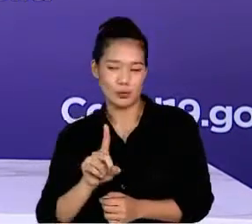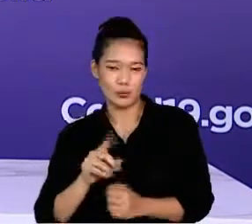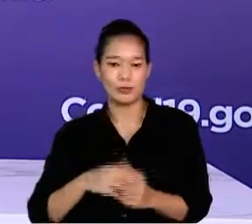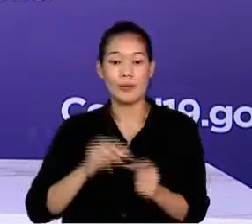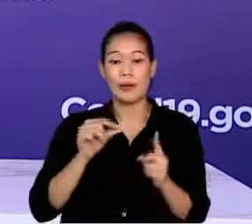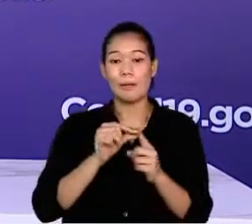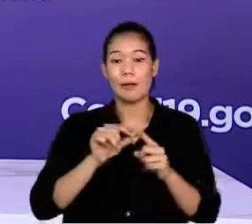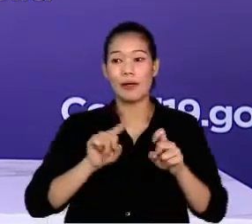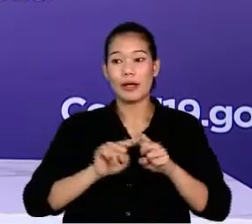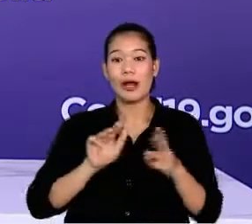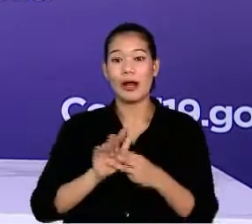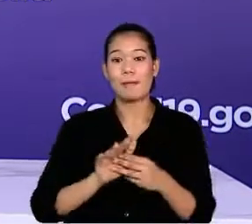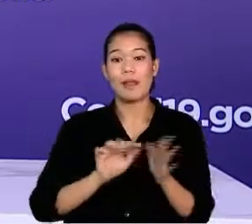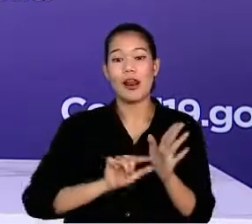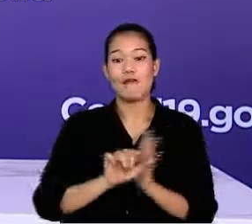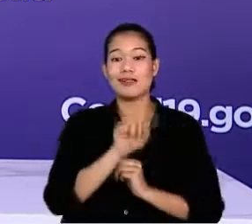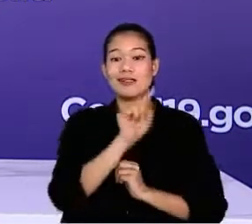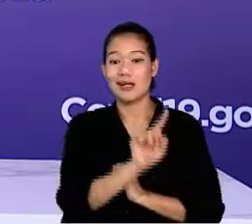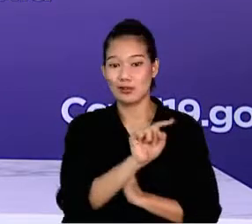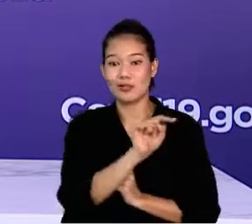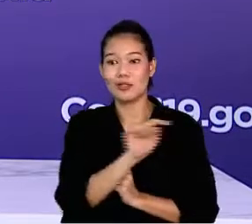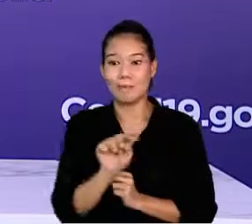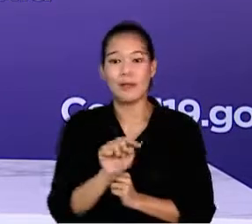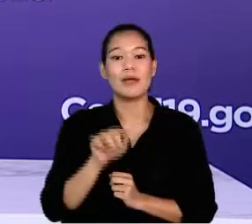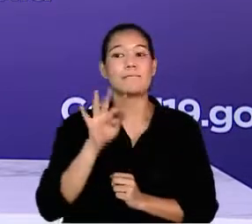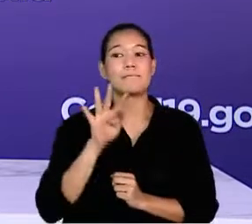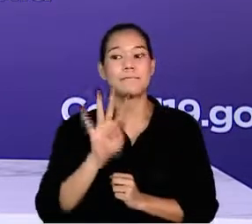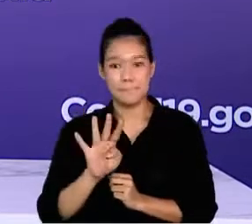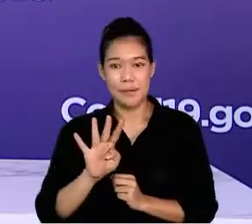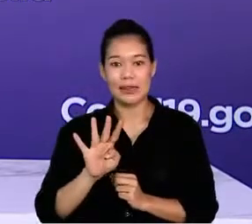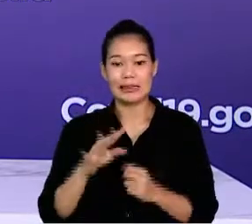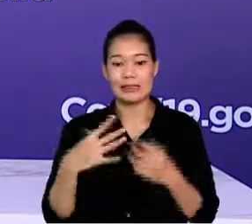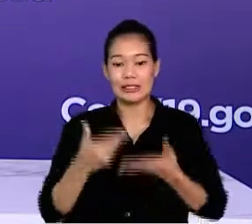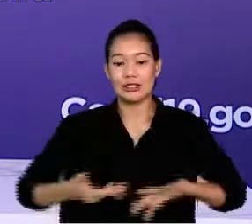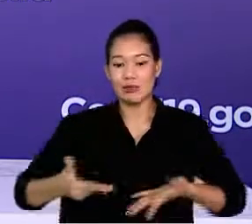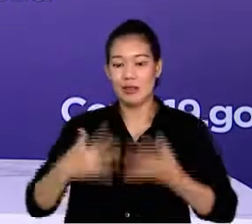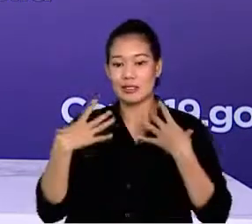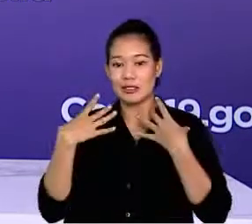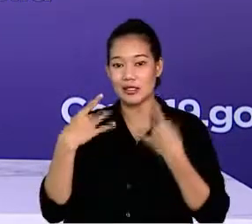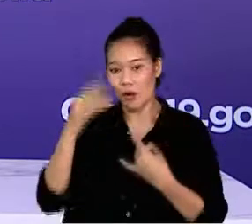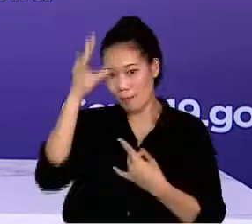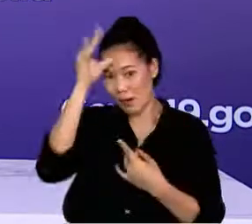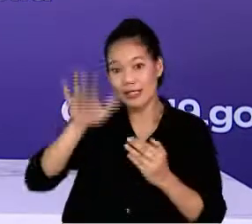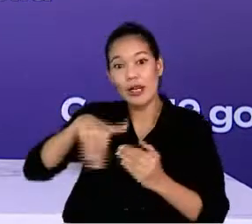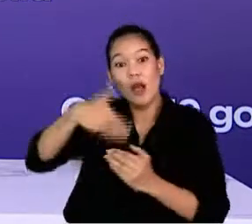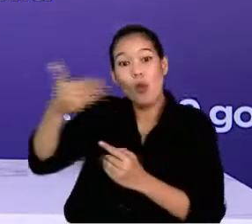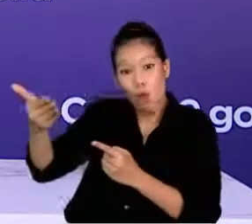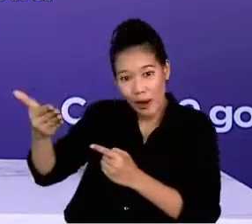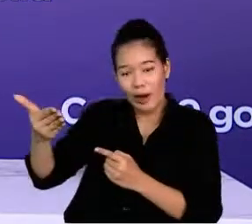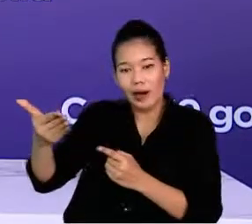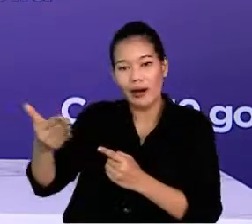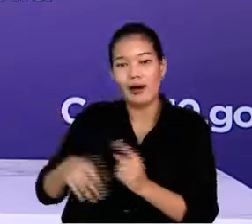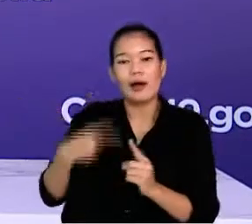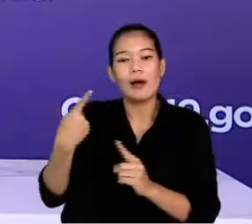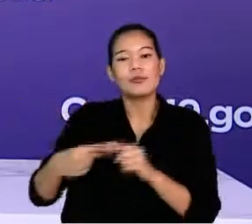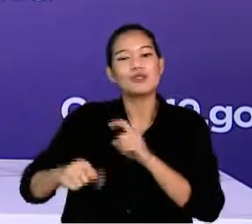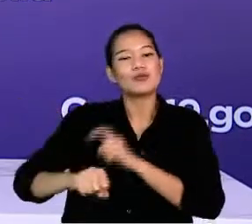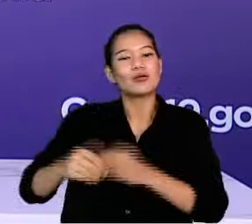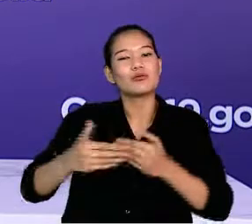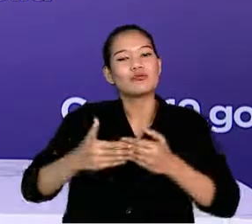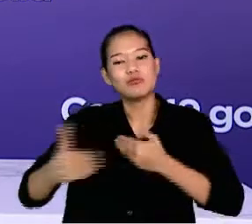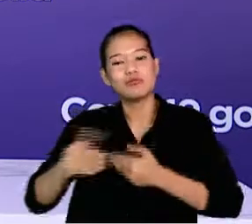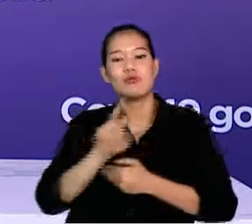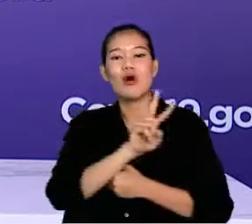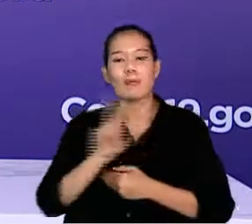pemberlakuan ppkm level 1 sampai dengan 4 di luar jawa-bali diperpanjang selama dua minggu terhitung